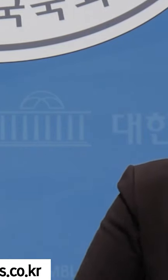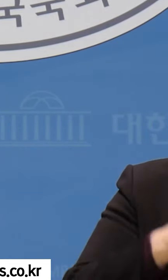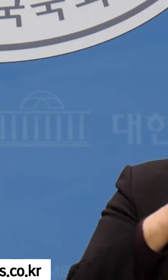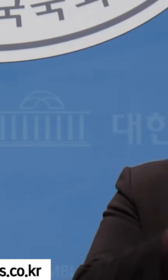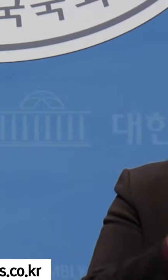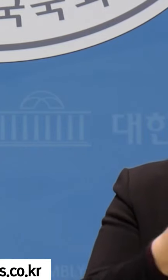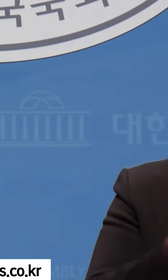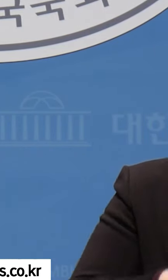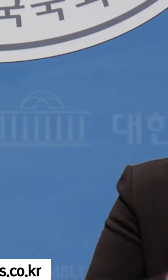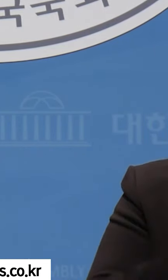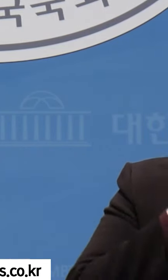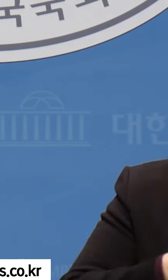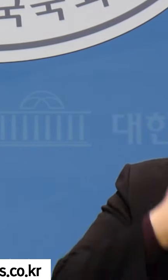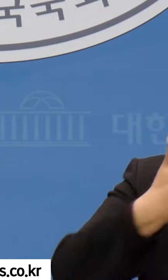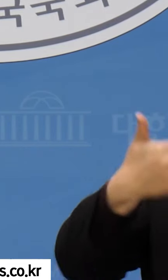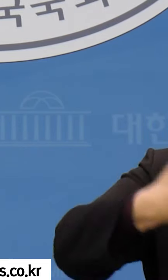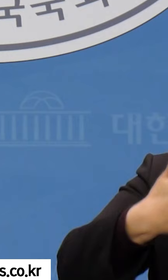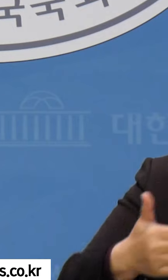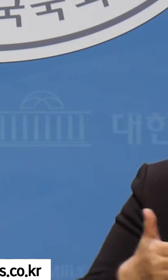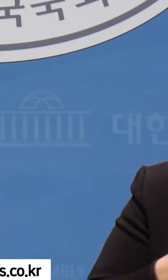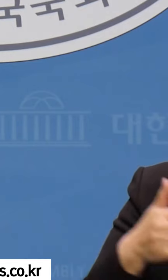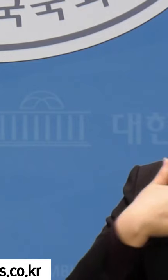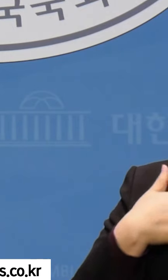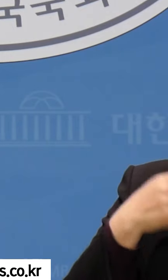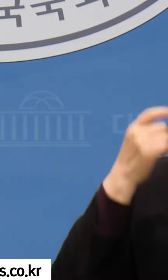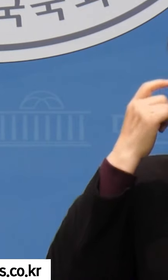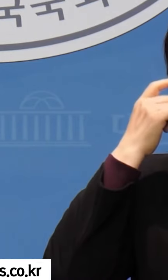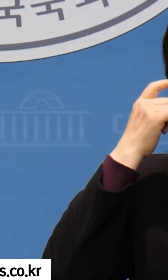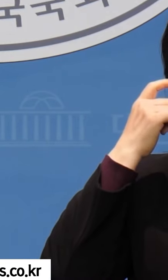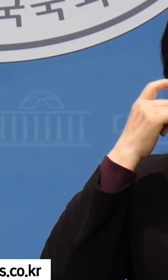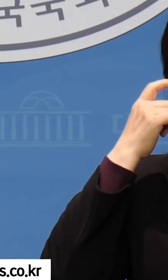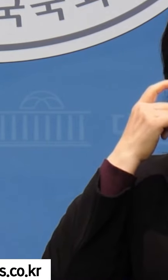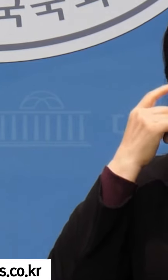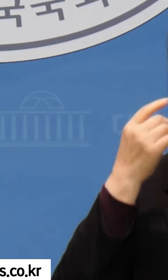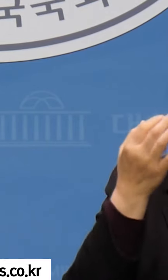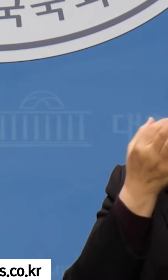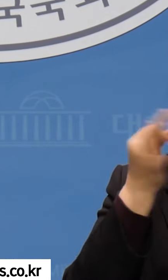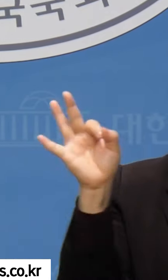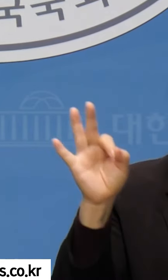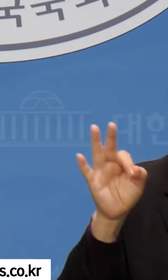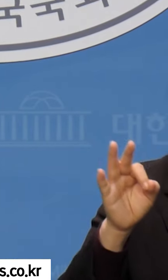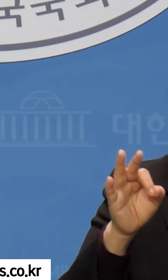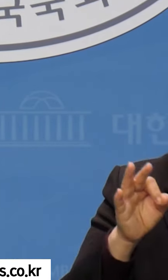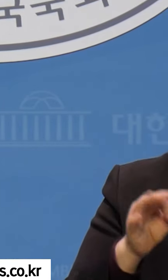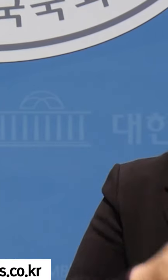요청받고 고민 끝에 이를 무겁게 받아들이기로 했습니다.